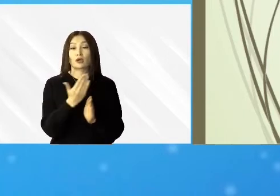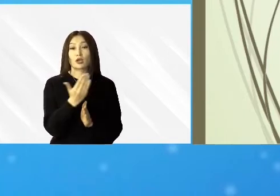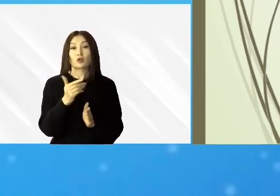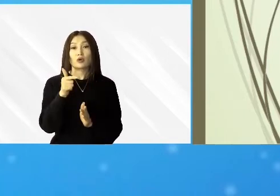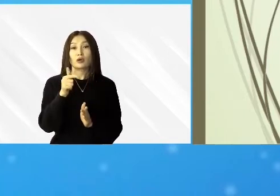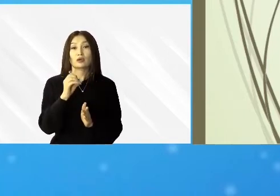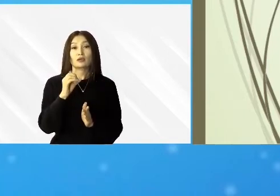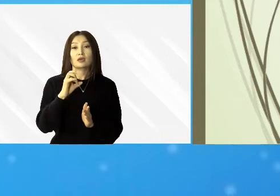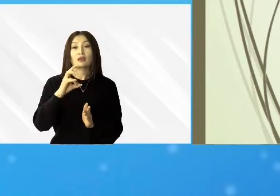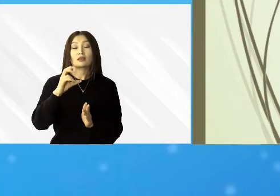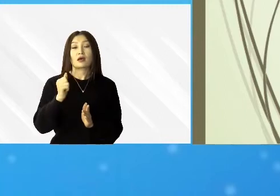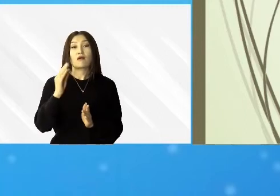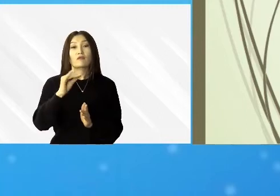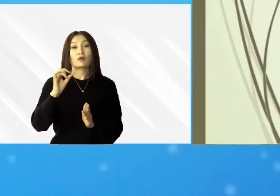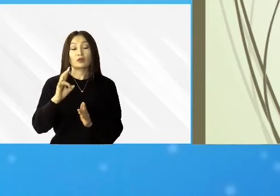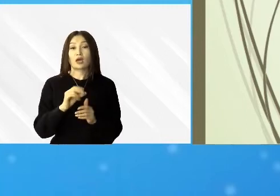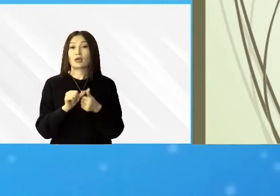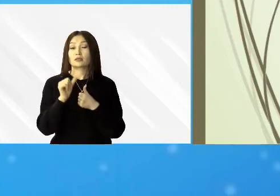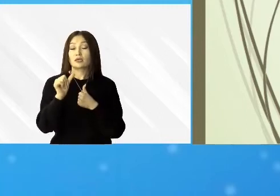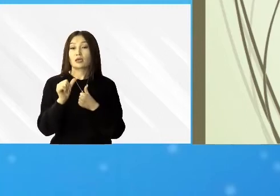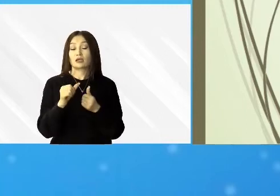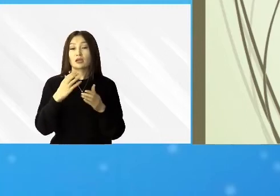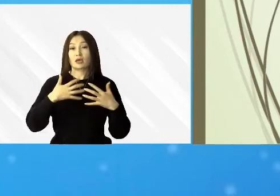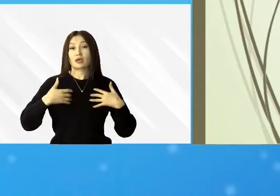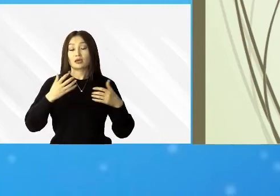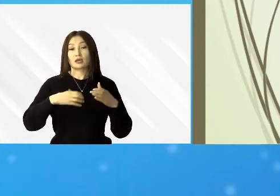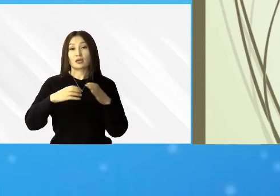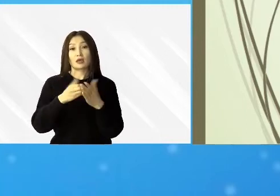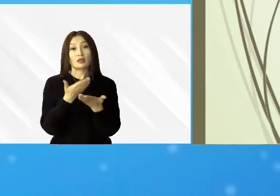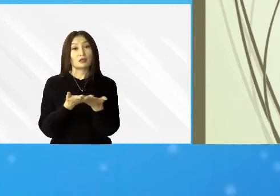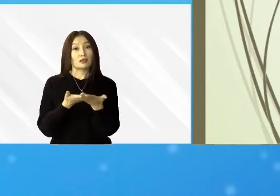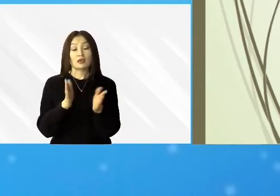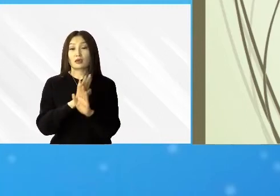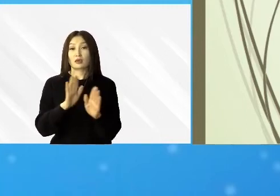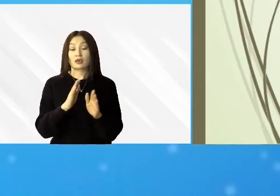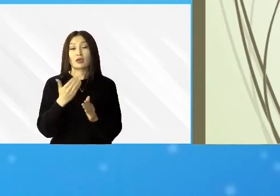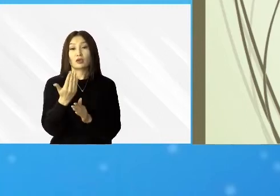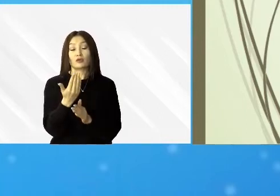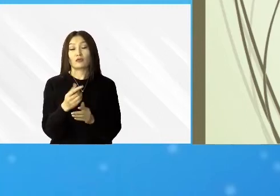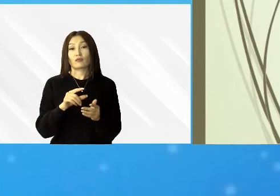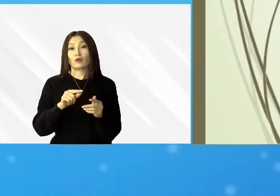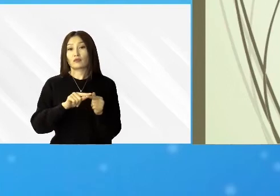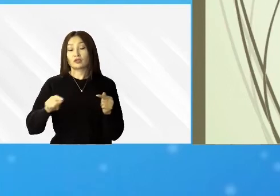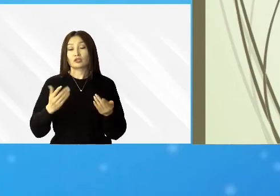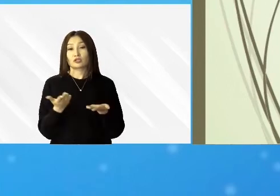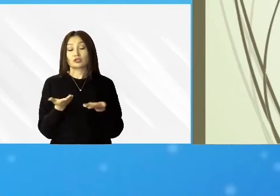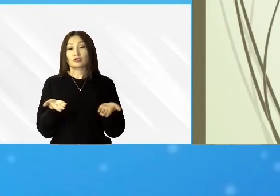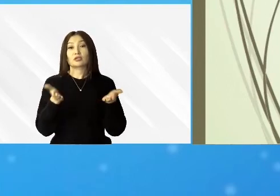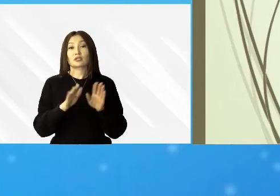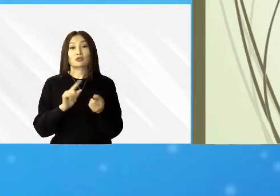генофонд. Отдельная особь организма не эволюционирует, поскольку ее генотип в течение жизни